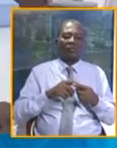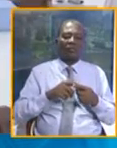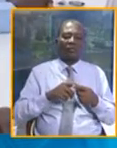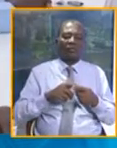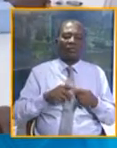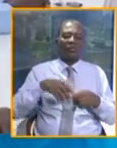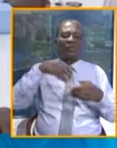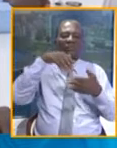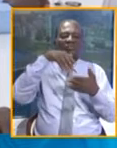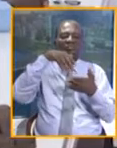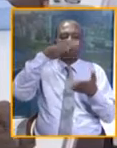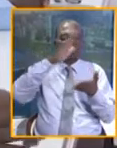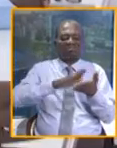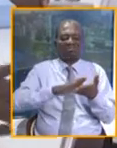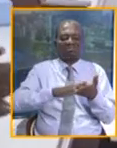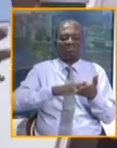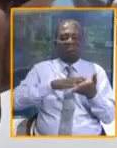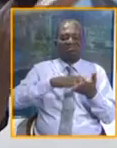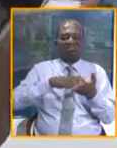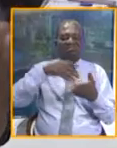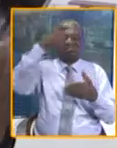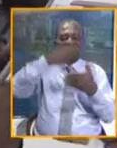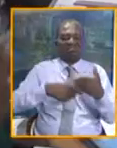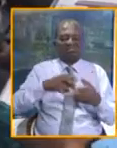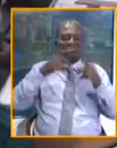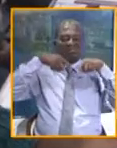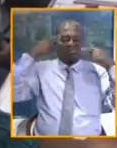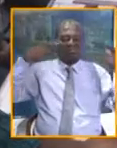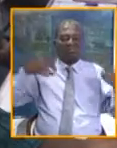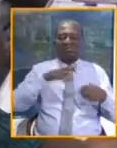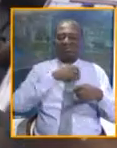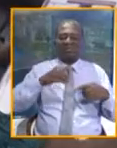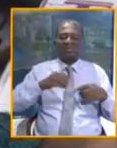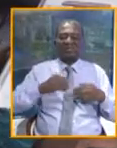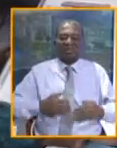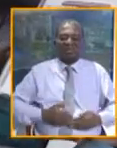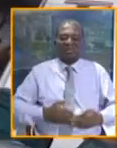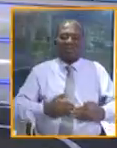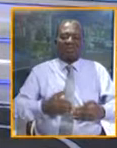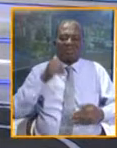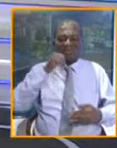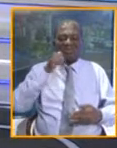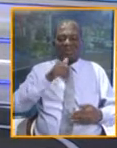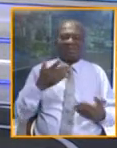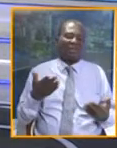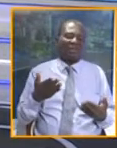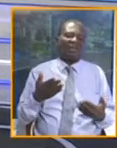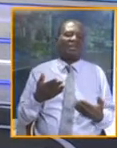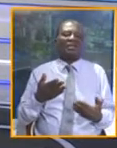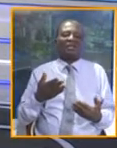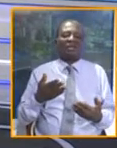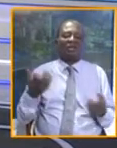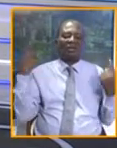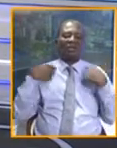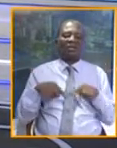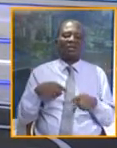de réussite aux différents examens et les grossesses en milieu scolaire qui augmentent considérablement. Parlant de cette action